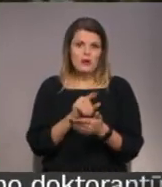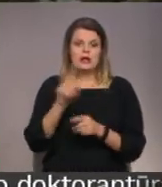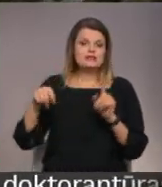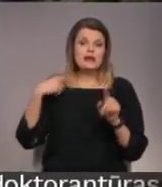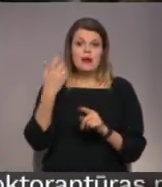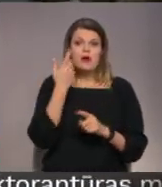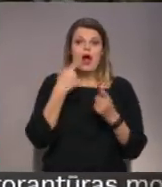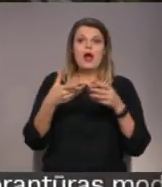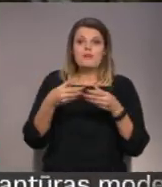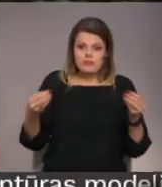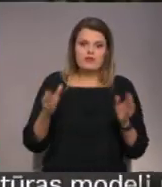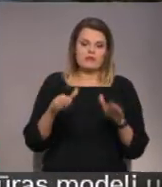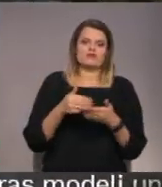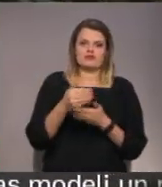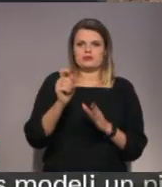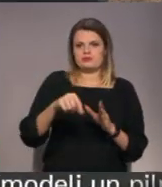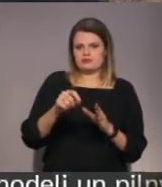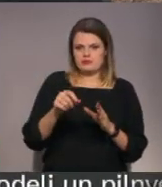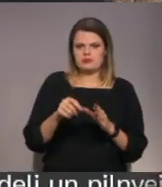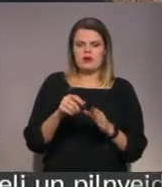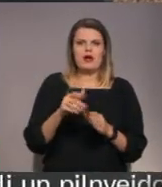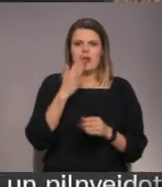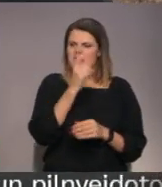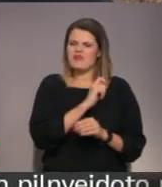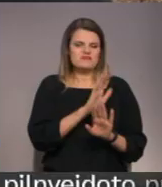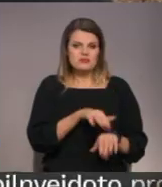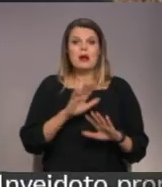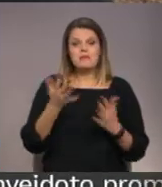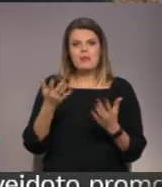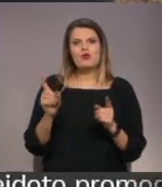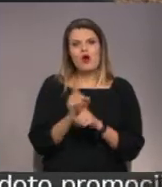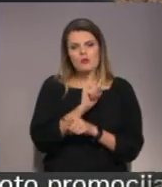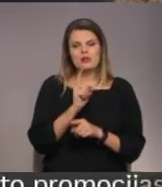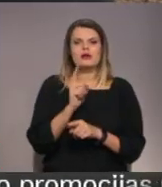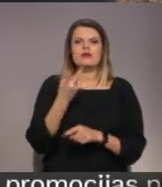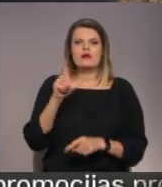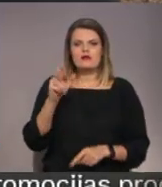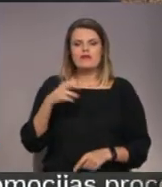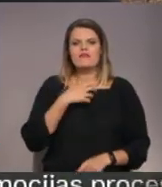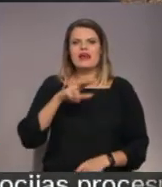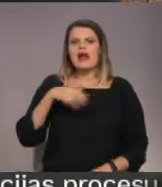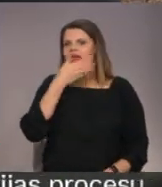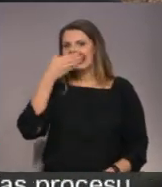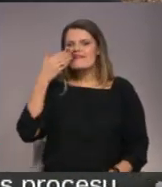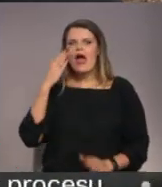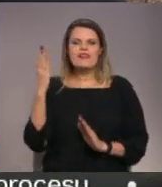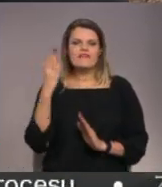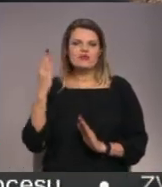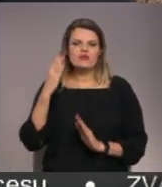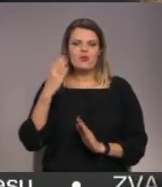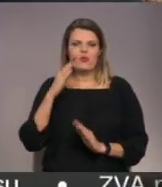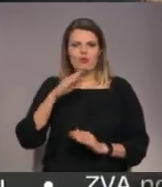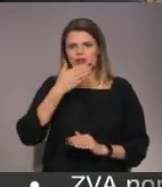nākamajam atkusnim. Jaurba kļavām bērzam netiks svarīgi, bet kļavām dienvidu pusē, lai pa dienu atkūst. Jo, nu, ja mīnusi